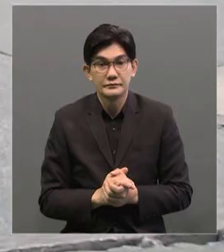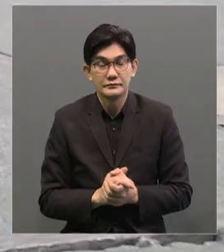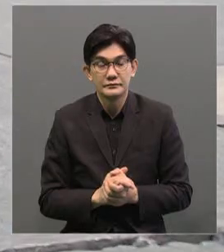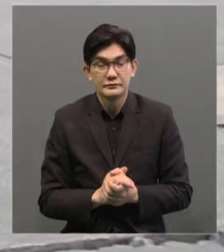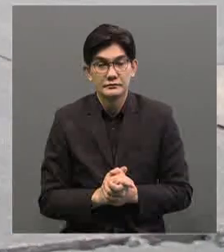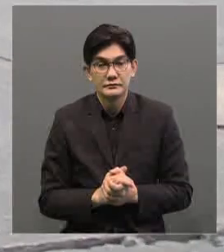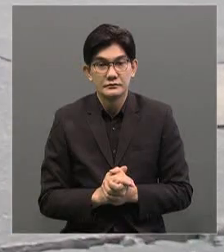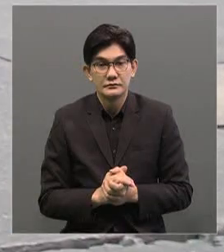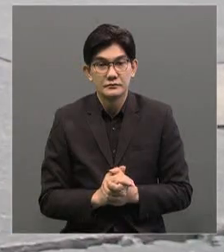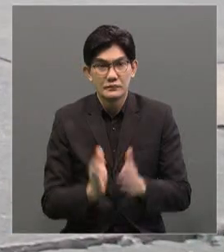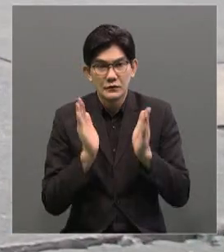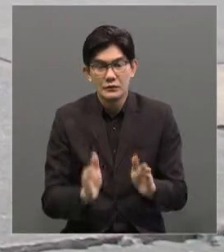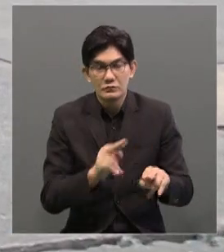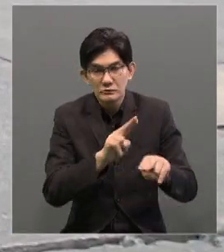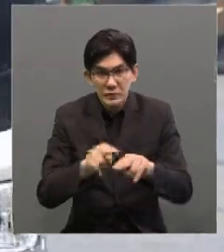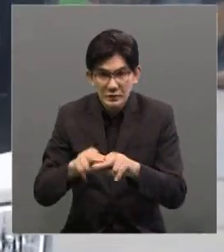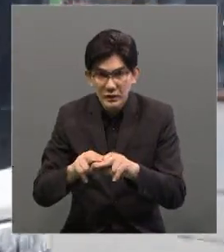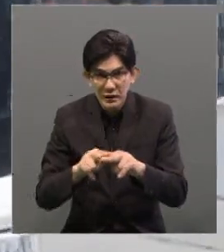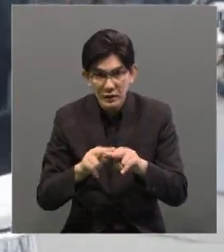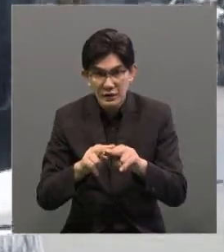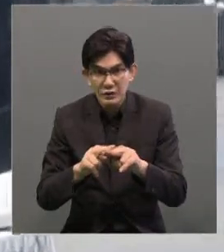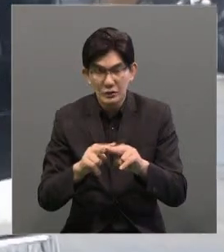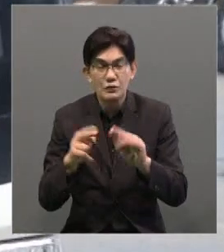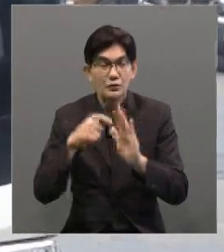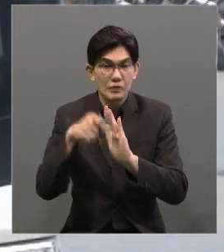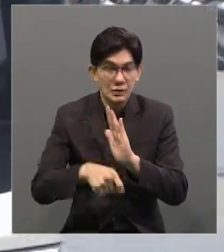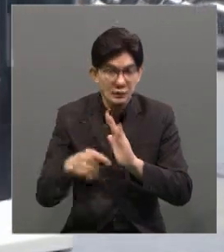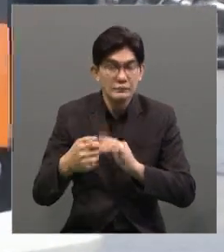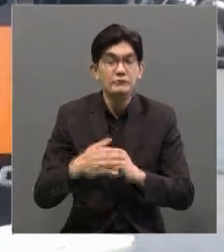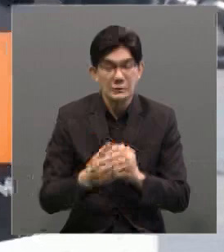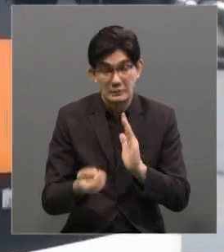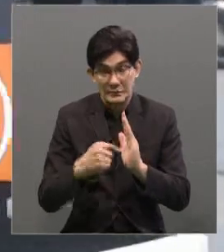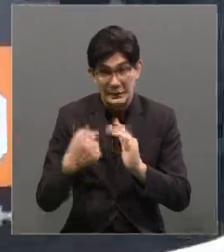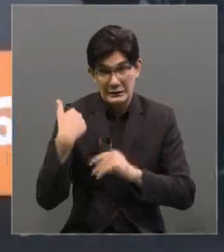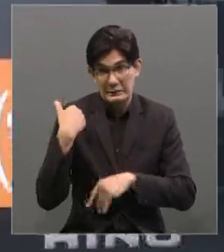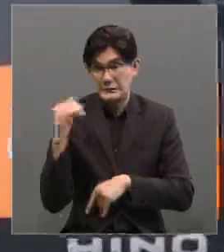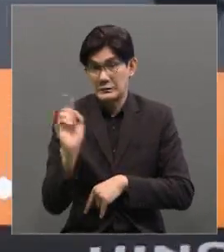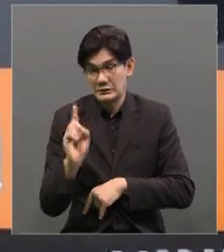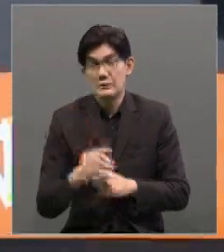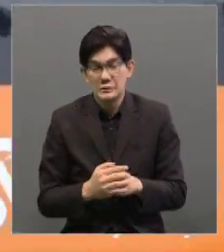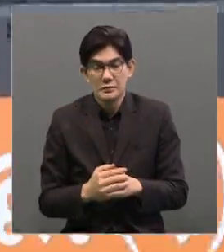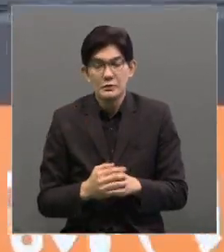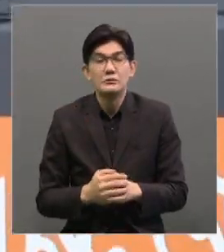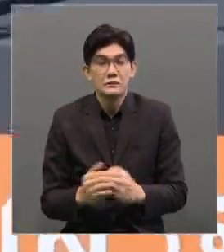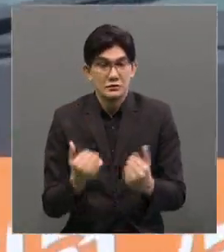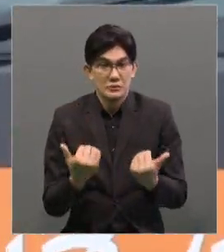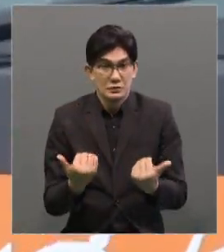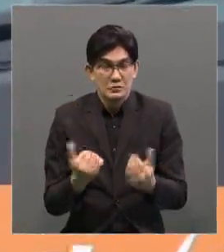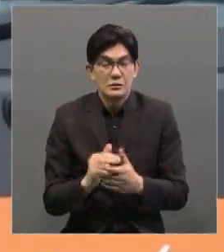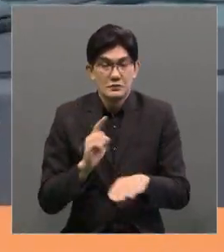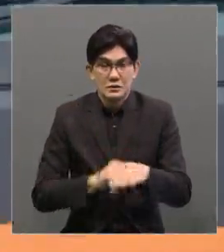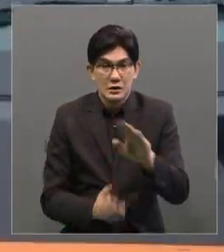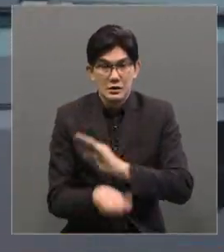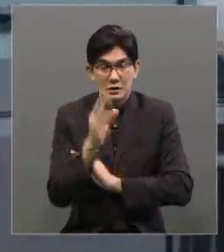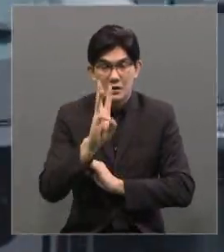ทางด้านของผู้โดยสารที่เดินทางมาจากจังหวัดนครราชสีมาค่ะก็บอกกับทีมข่าวว่าการเดินทางเนี่ยตั้งแต่ช่วง6โมงเช้